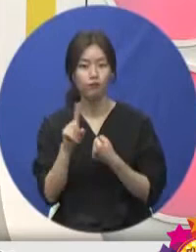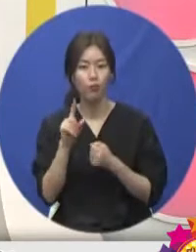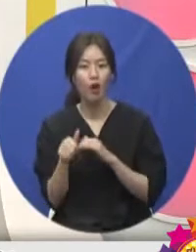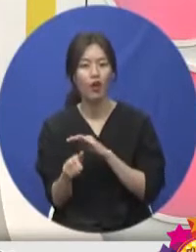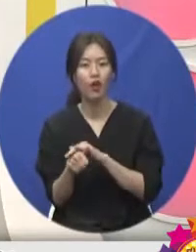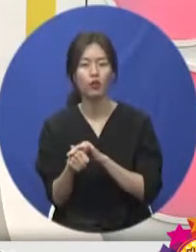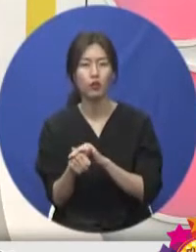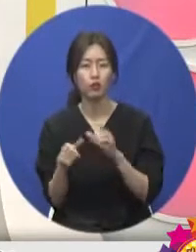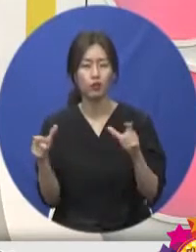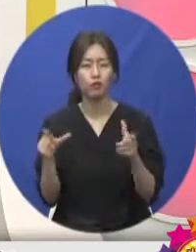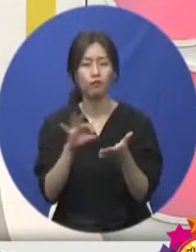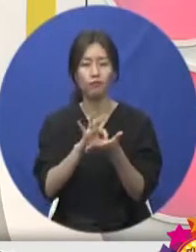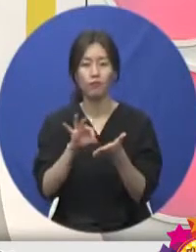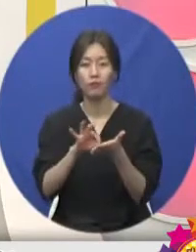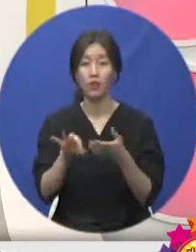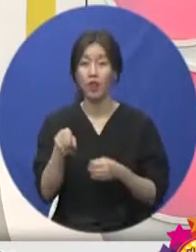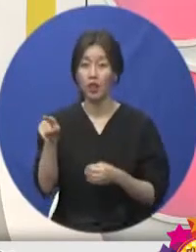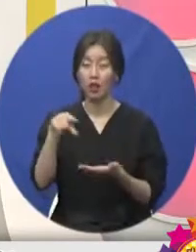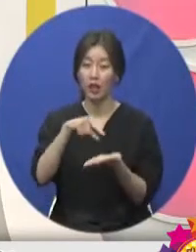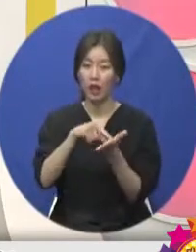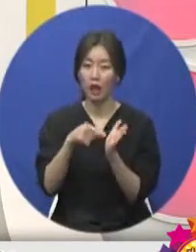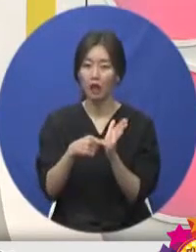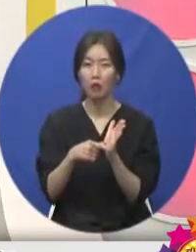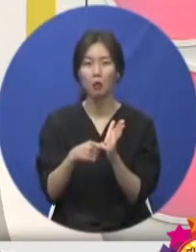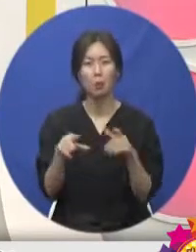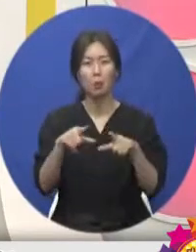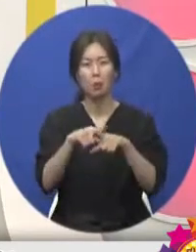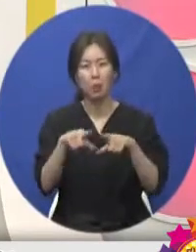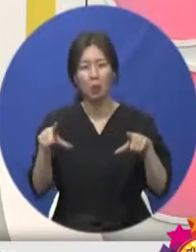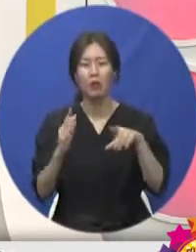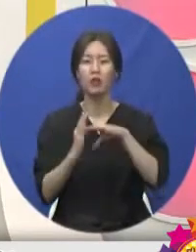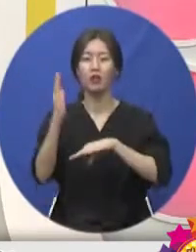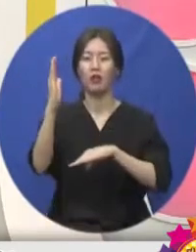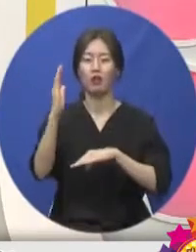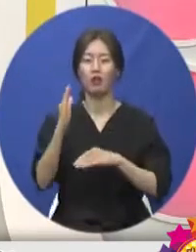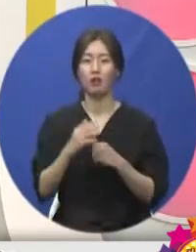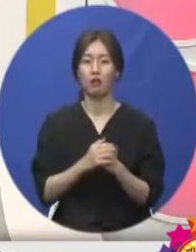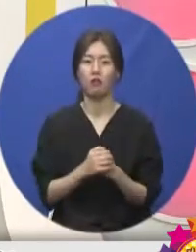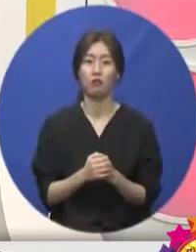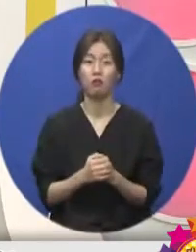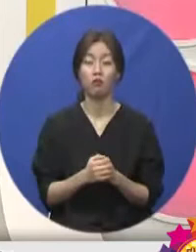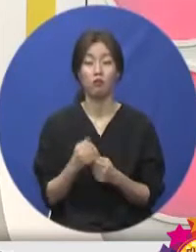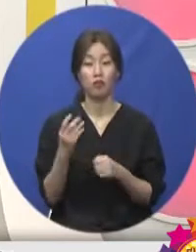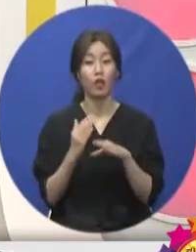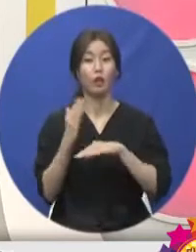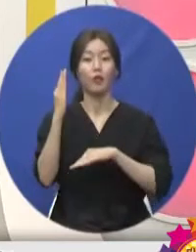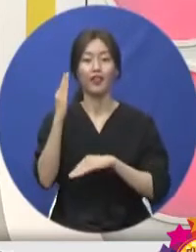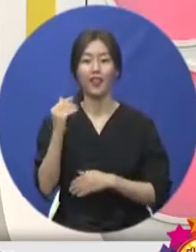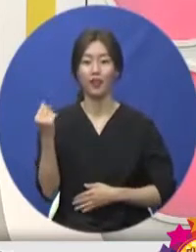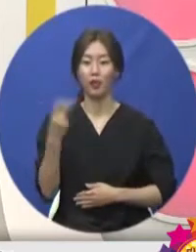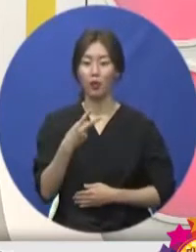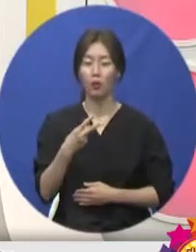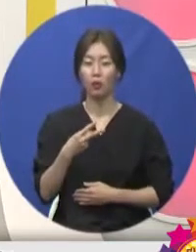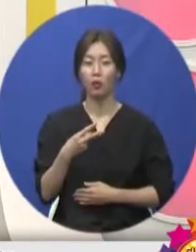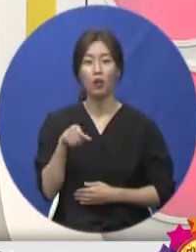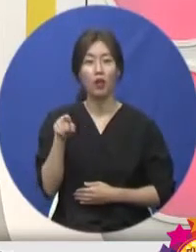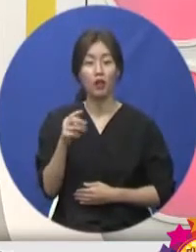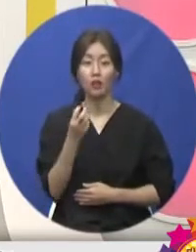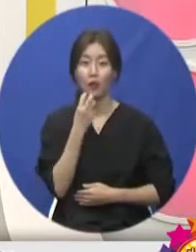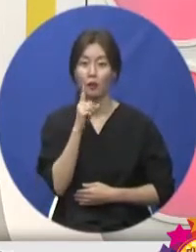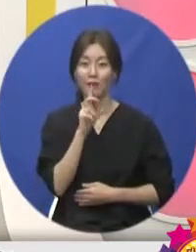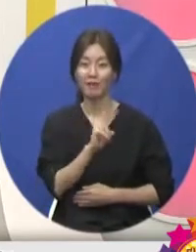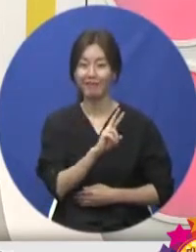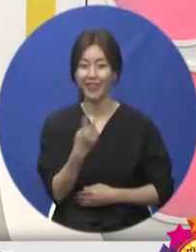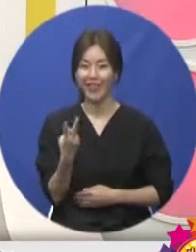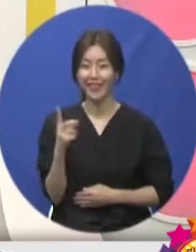사투리입니다. 이것은 분량이나 정도가 일정 수준을 넘었다는 뜻인데요. 넘었다. 세리삐따를 표준어로